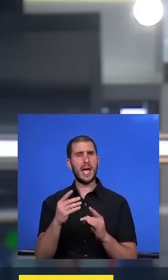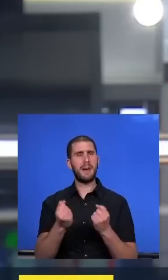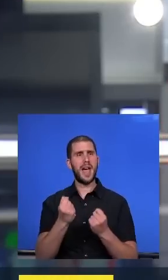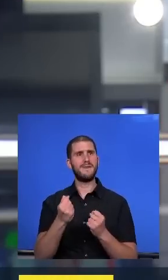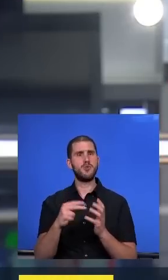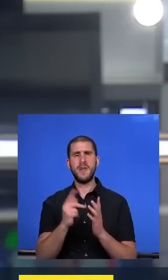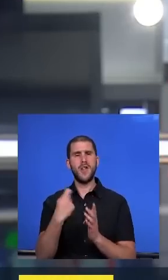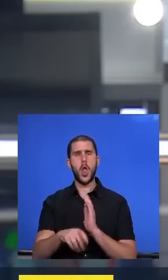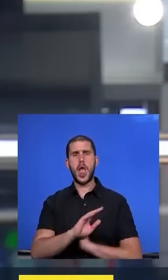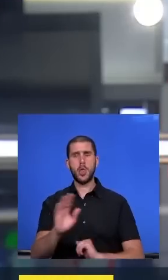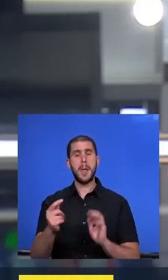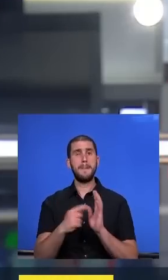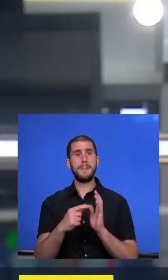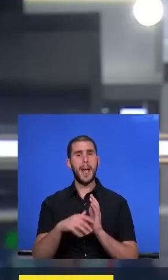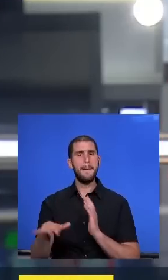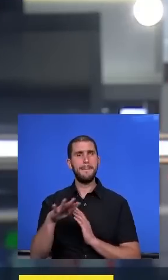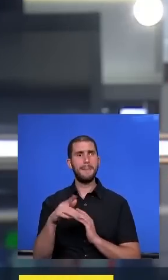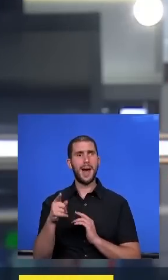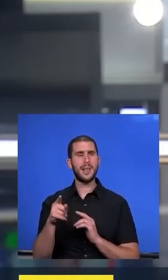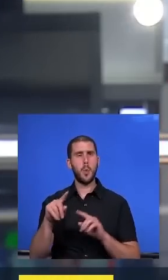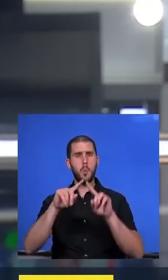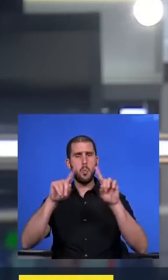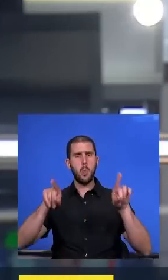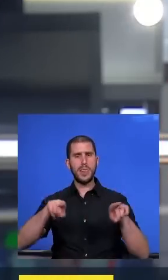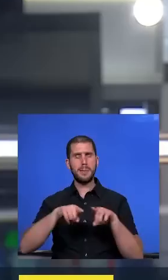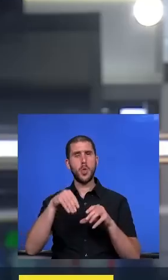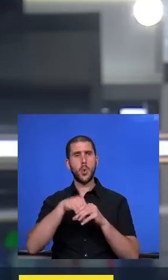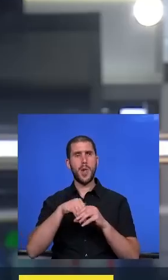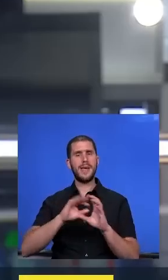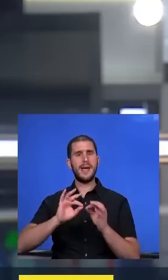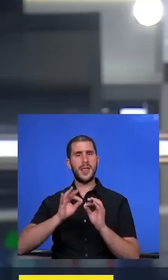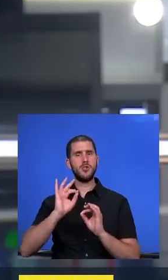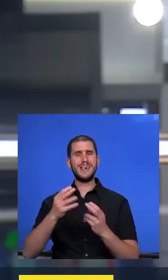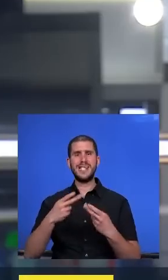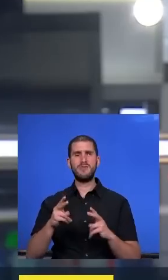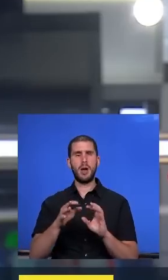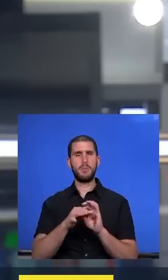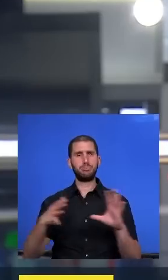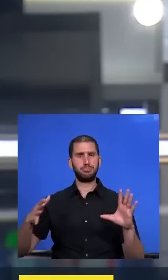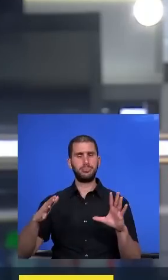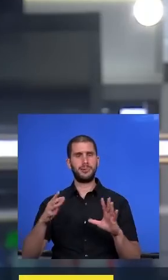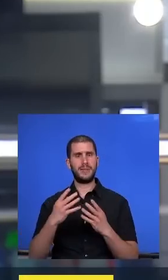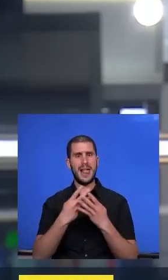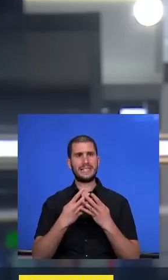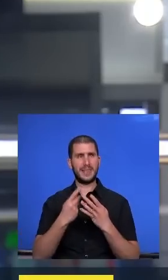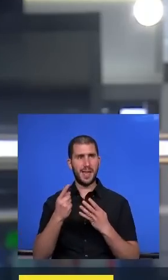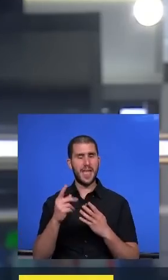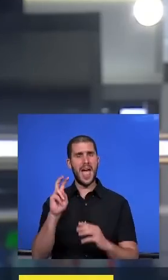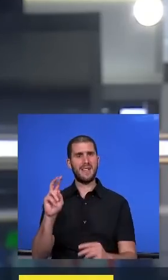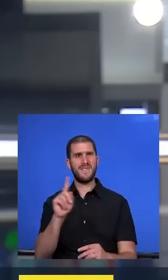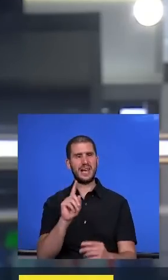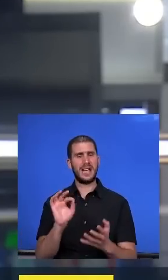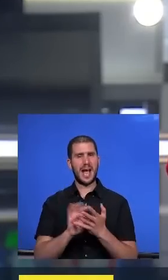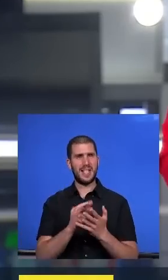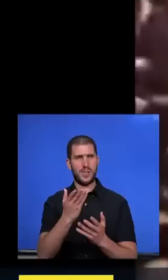בשום אופן, בגלל מערכת המולטימדיה שלו שכוללת אינטרנט שאי אפשר לנטרל ולסנן. עקיבא וייס כתבנו עם